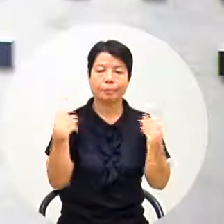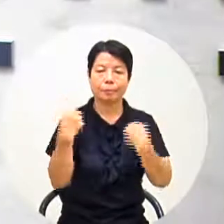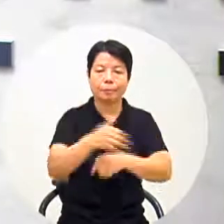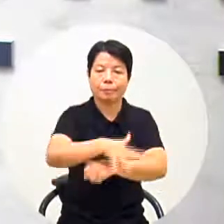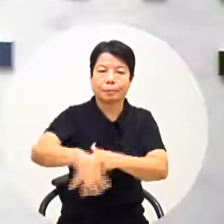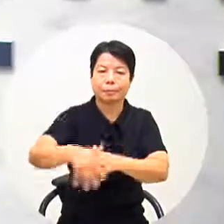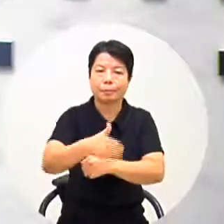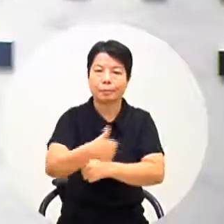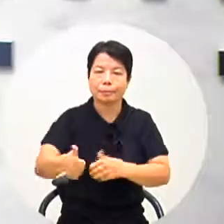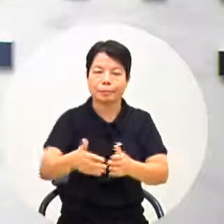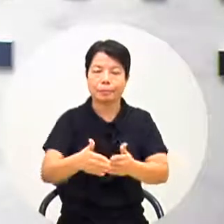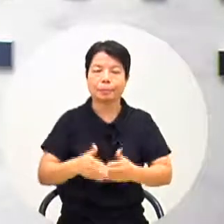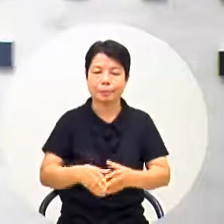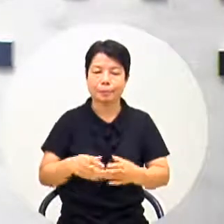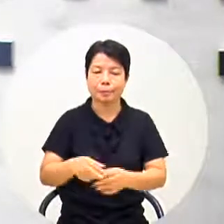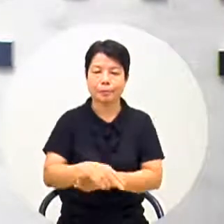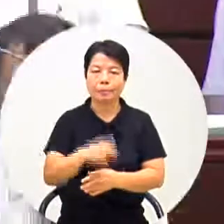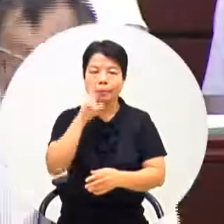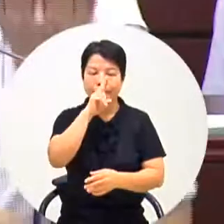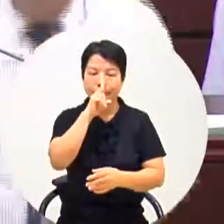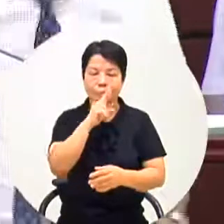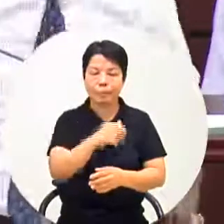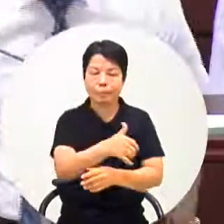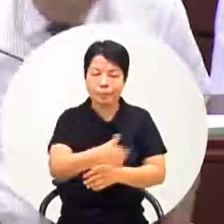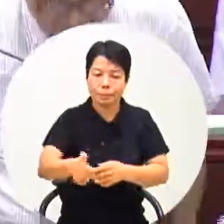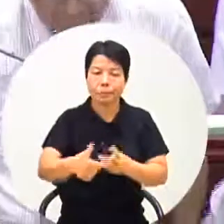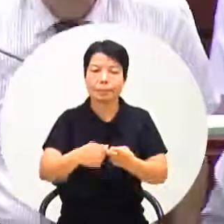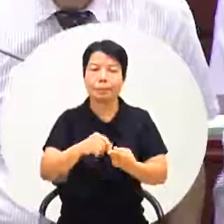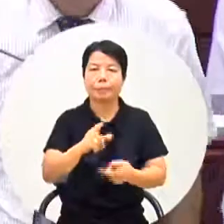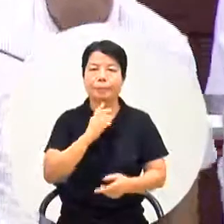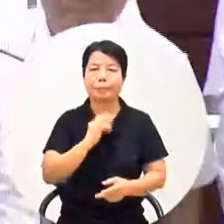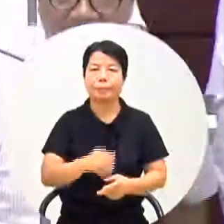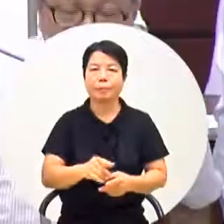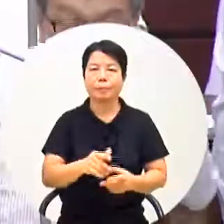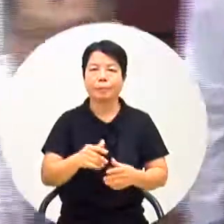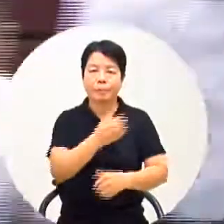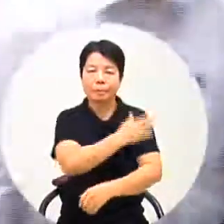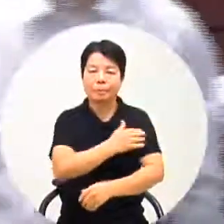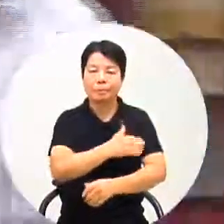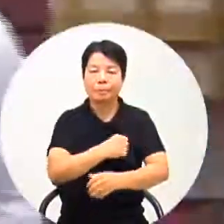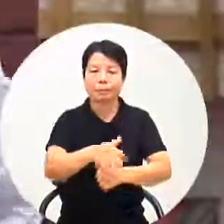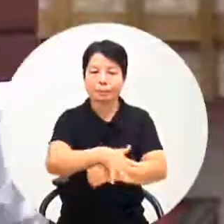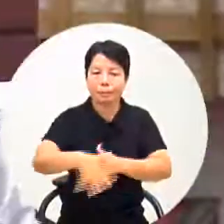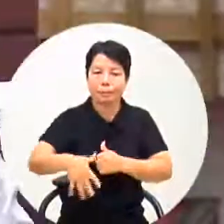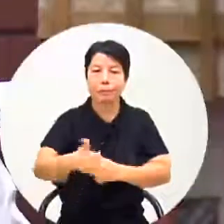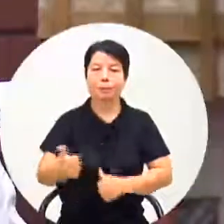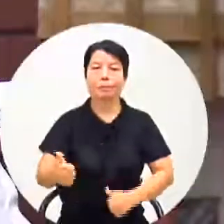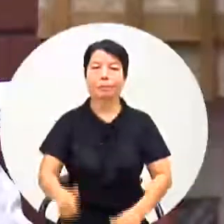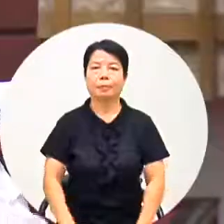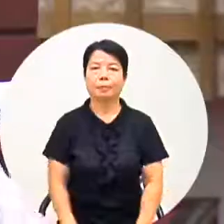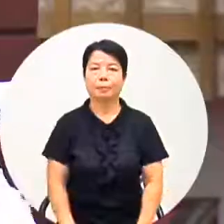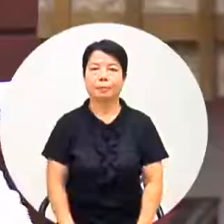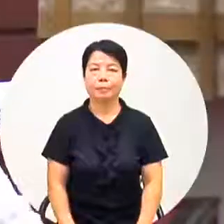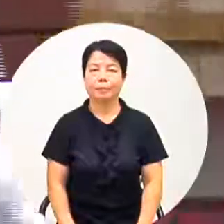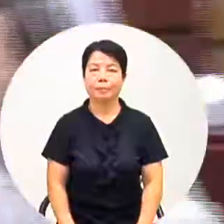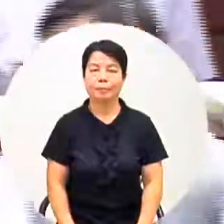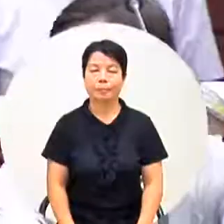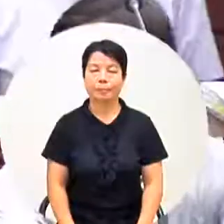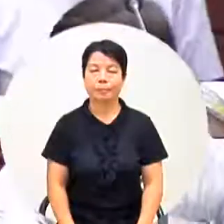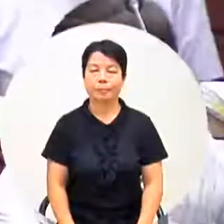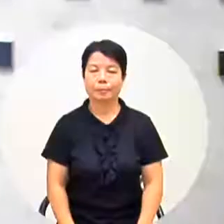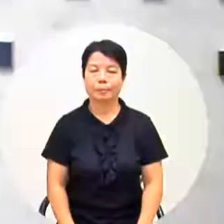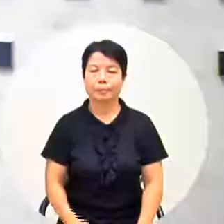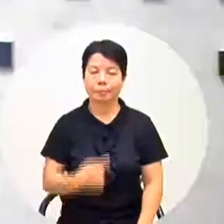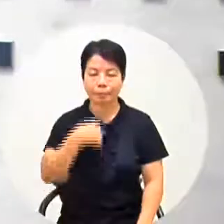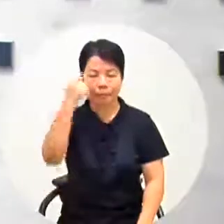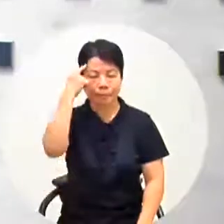麦仁华委员、丁彻士委员、陈世磊委员。好，谢谢。那我想